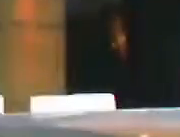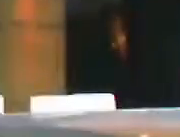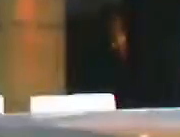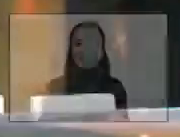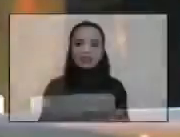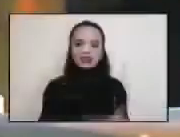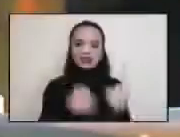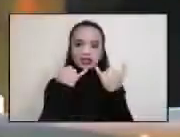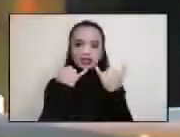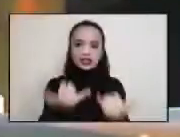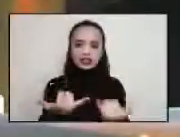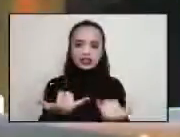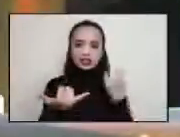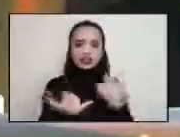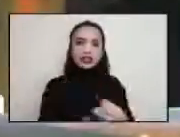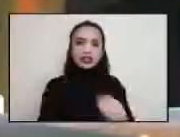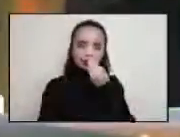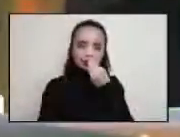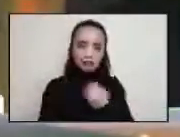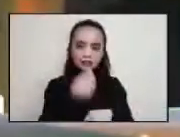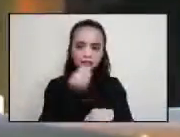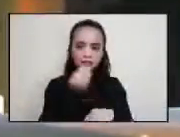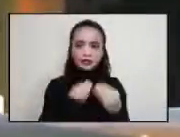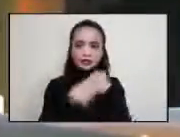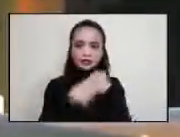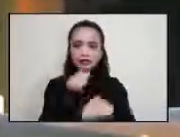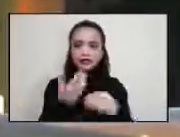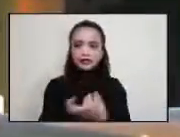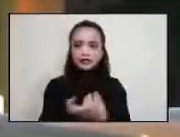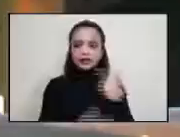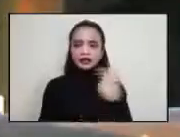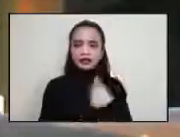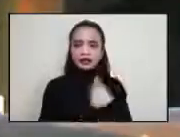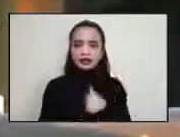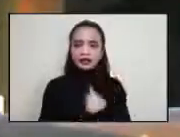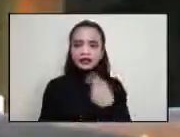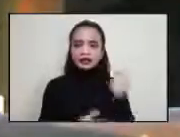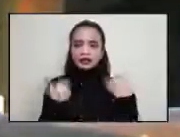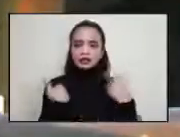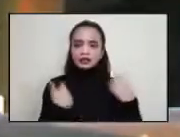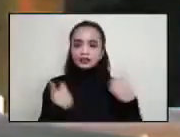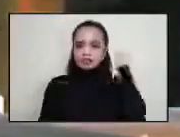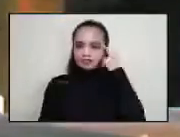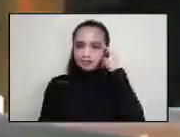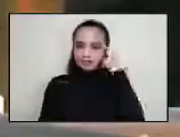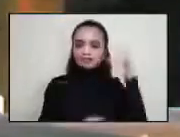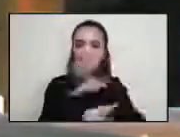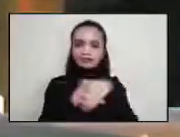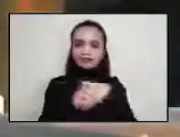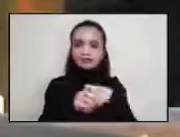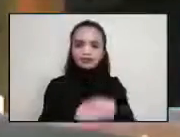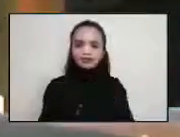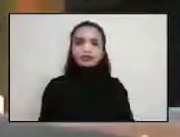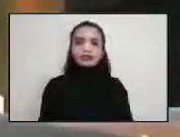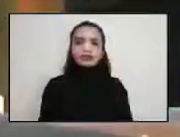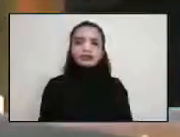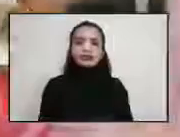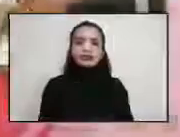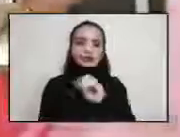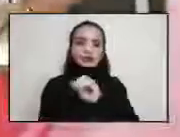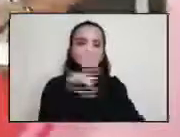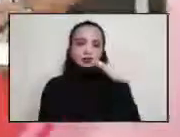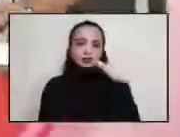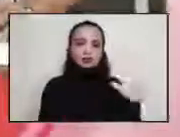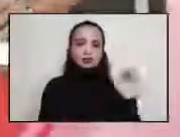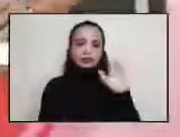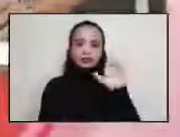po ang mga banner stories ng ating mga broadsheets for today. The Philippine Star, Philippines okays emergency use for Pfizer